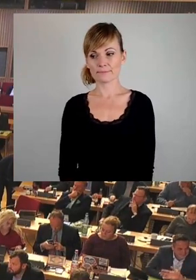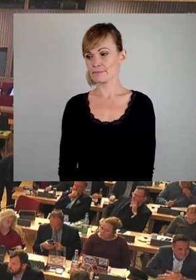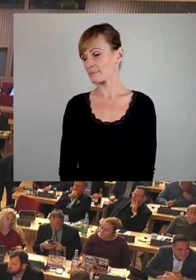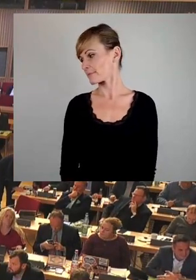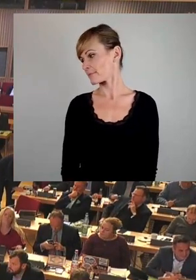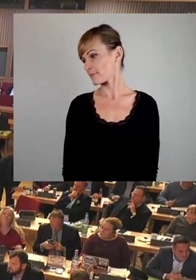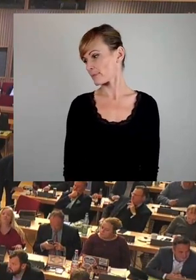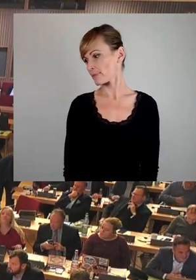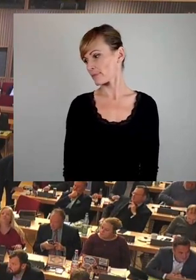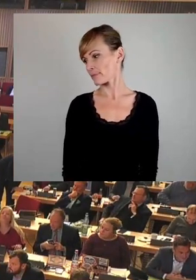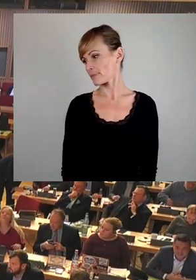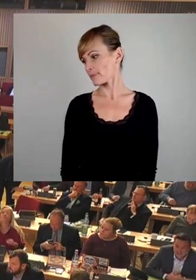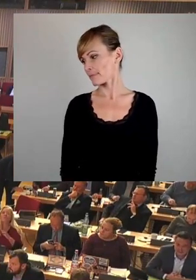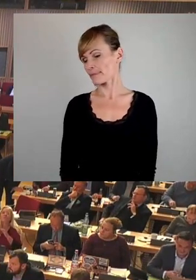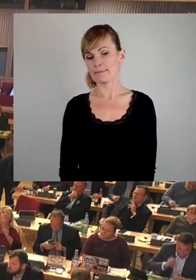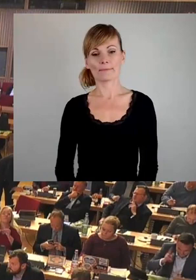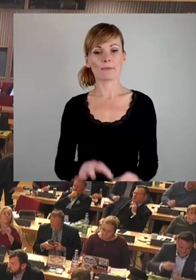Sehr geehrter Herr Oberbürgermeister,